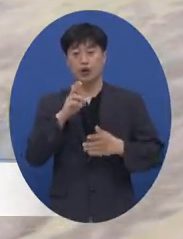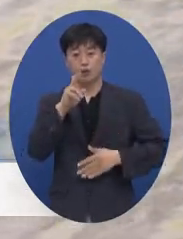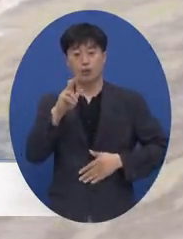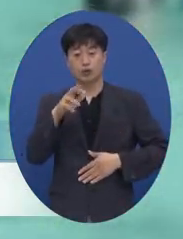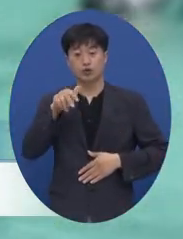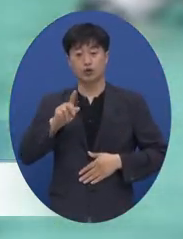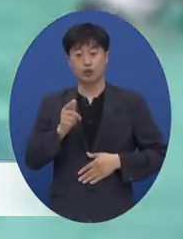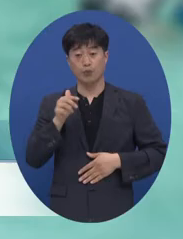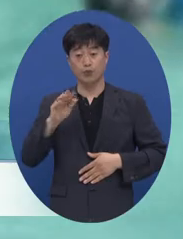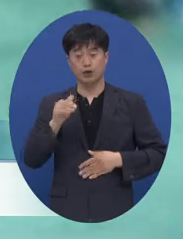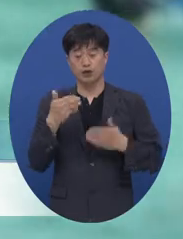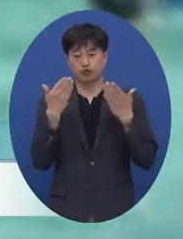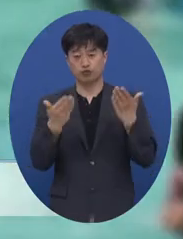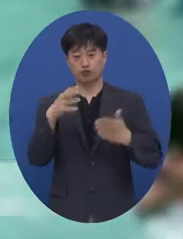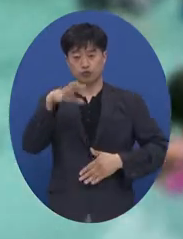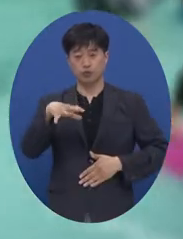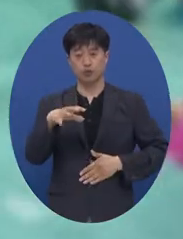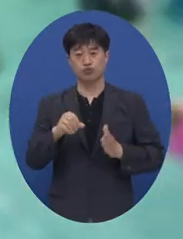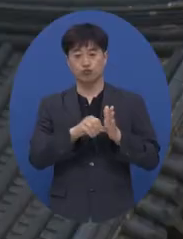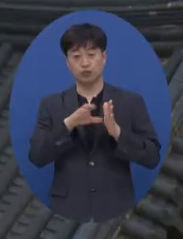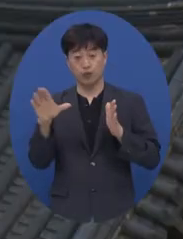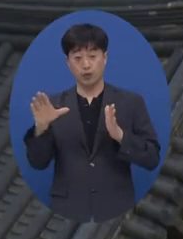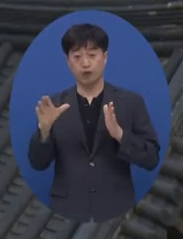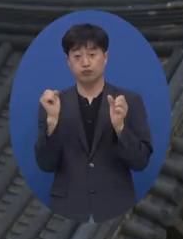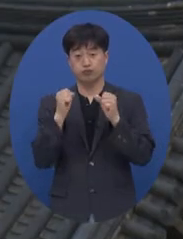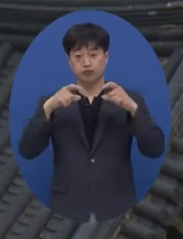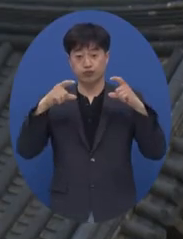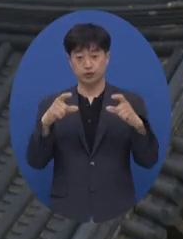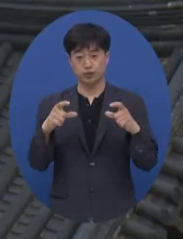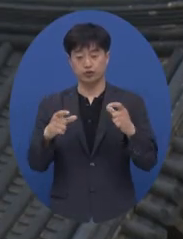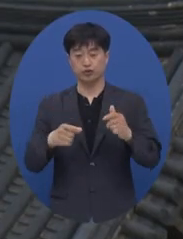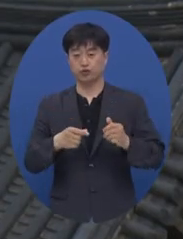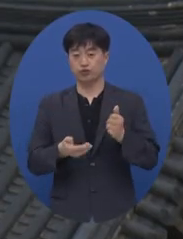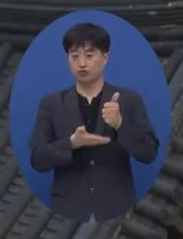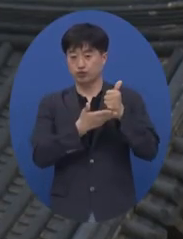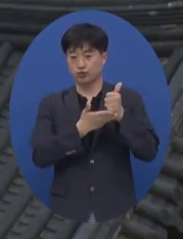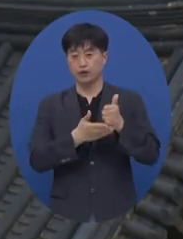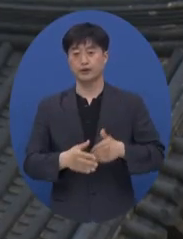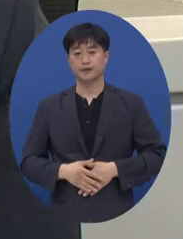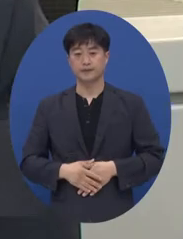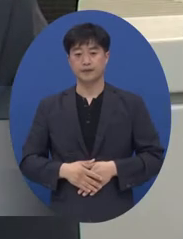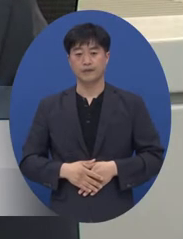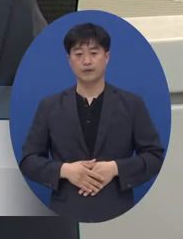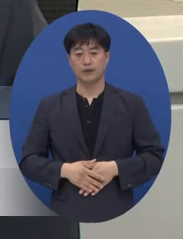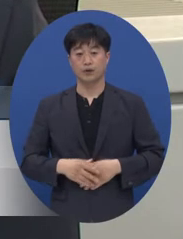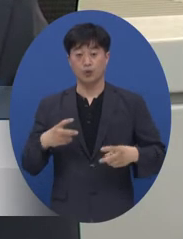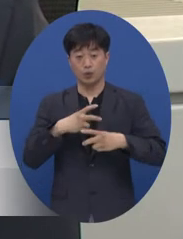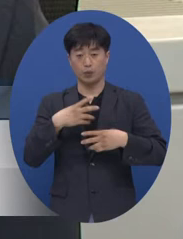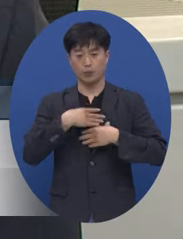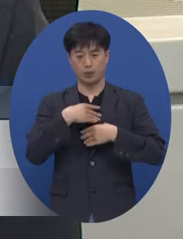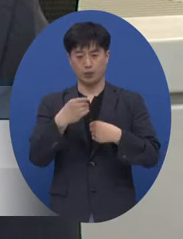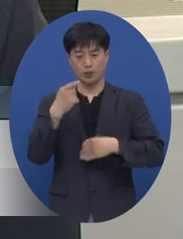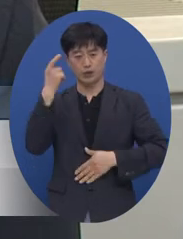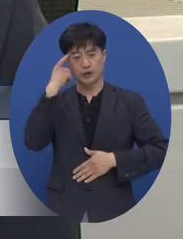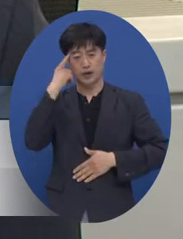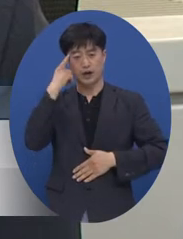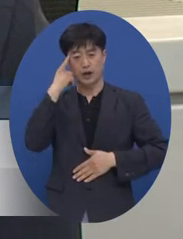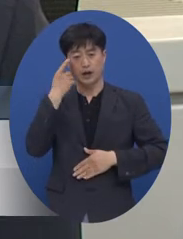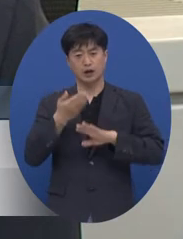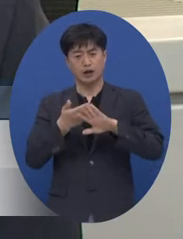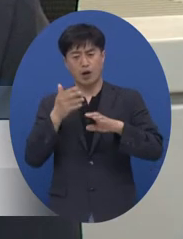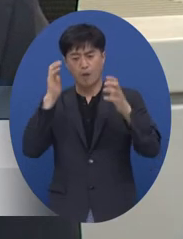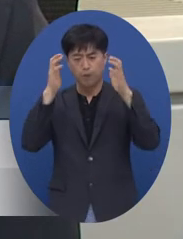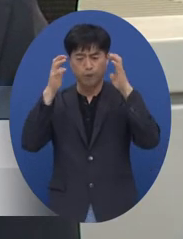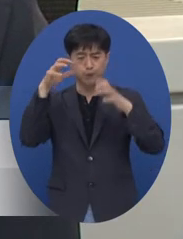등 여름철 휴가지로 가볼만한 경기북부 명소들을 추천했습니다 그랬던 교통 편의성도 고려를